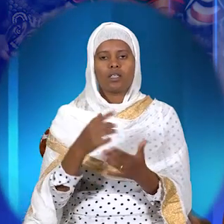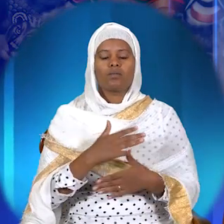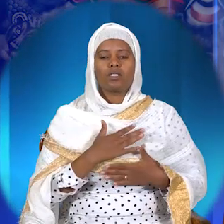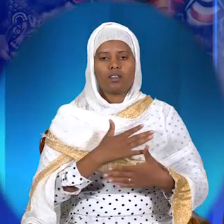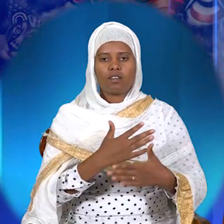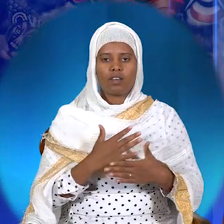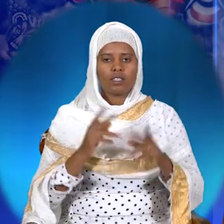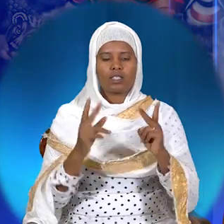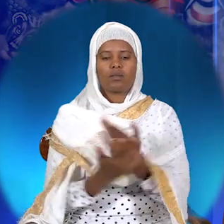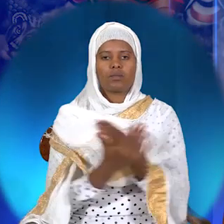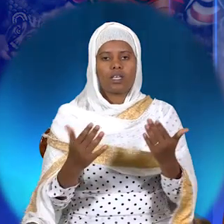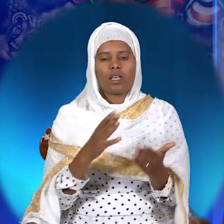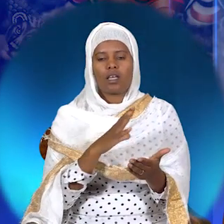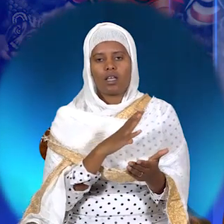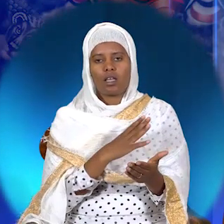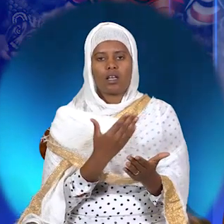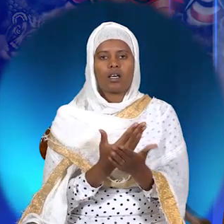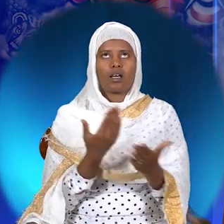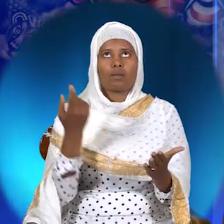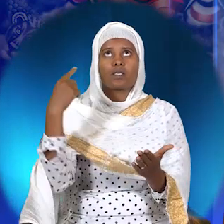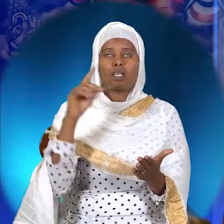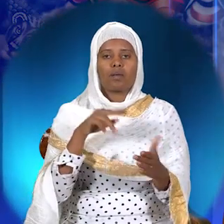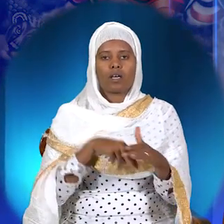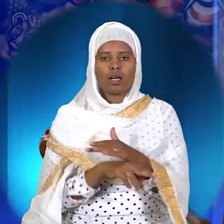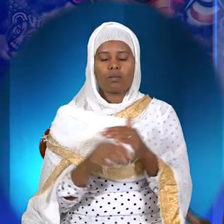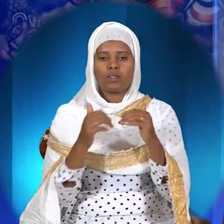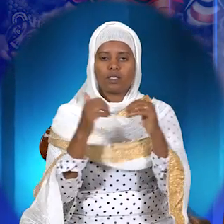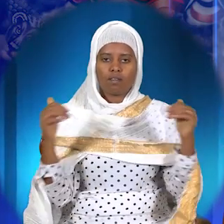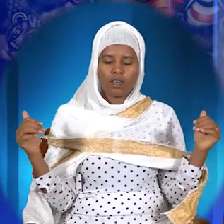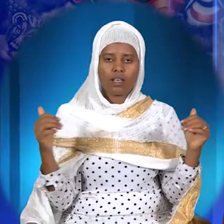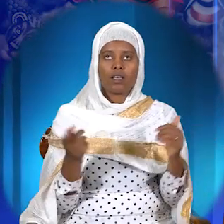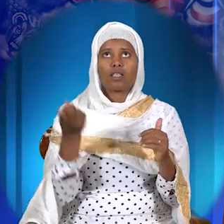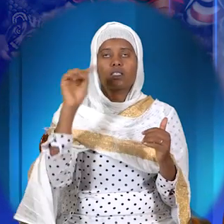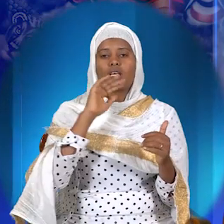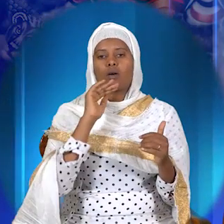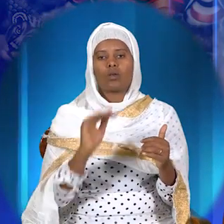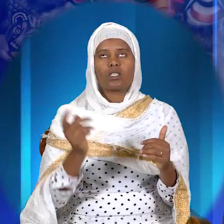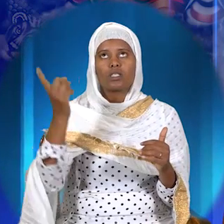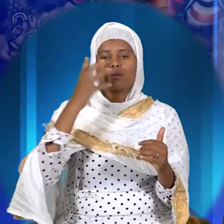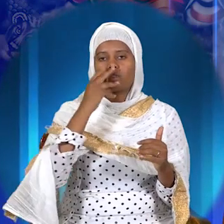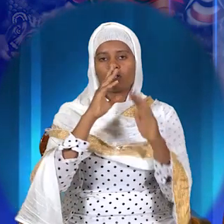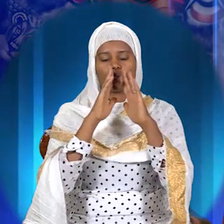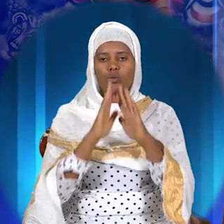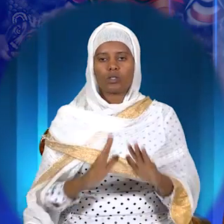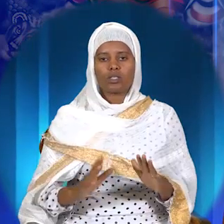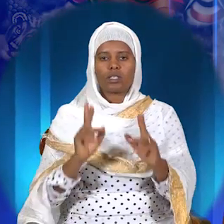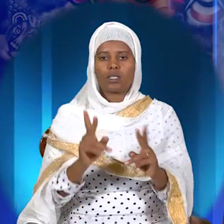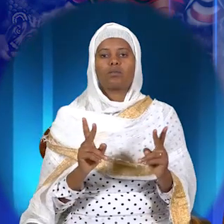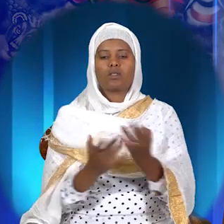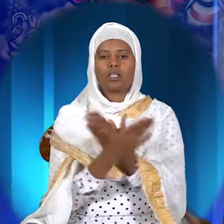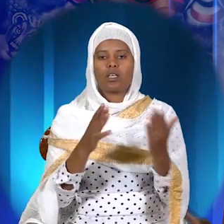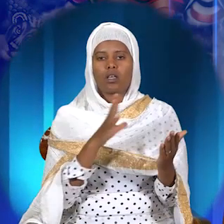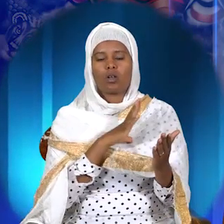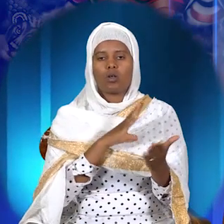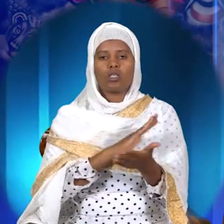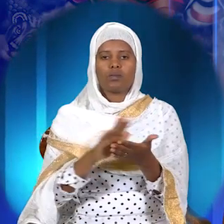ዝርከብ ቃልን እስንፋስን ከምዘየለ ካብ እግዚአብሔር አብ ዝተፈለዩ እግዚአብሔር ወልድን እግዚአብሔር መንፈስ